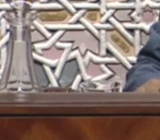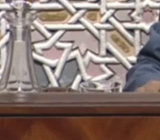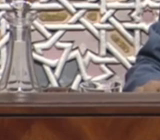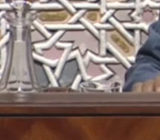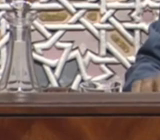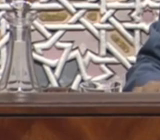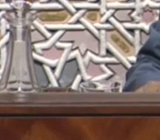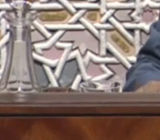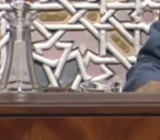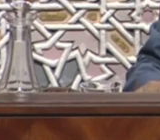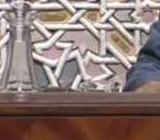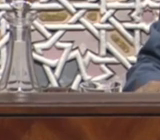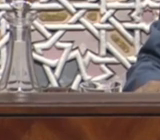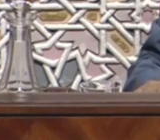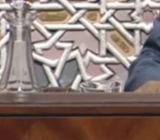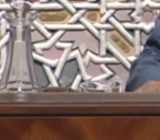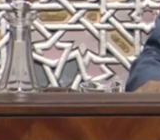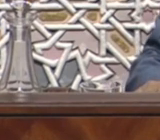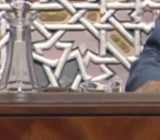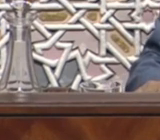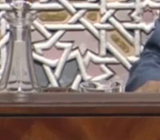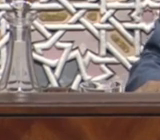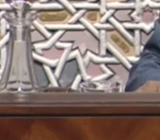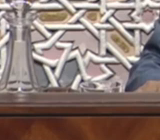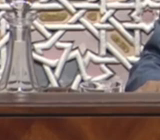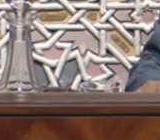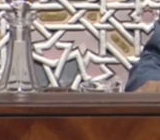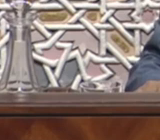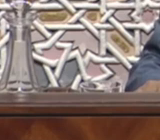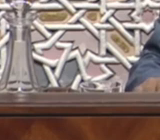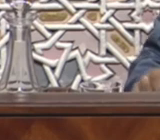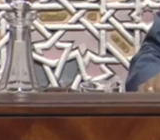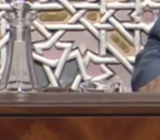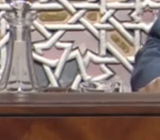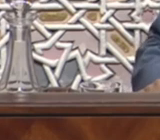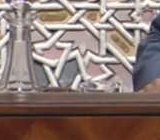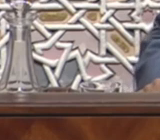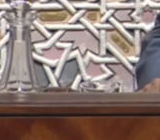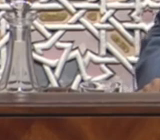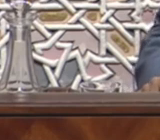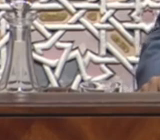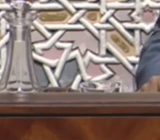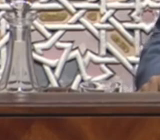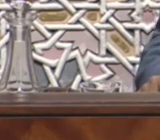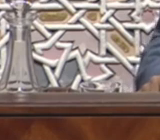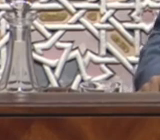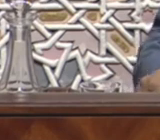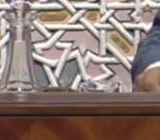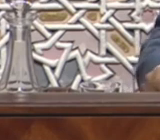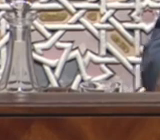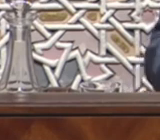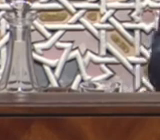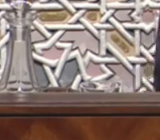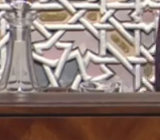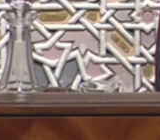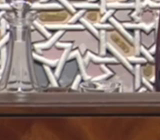كبار الاصالات المعاصره غم كان تتويت اللي توضل الفادلين تمسخت وتيك ايد ليسن يكبر الشراكيه